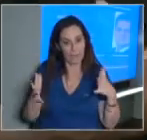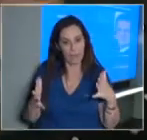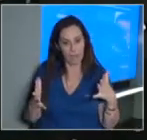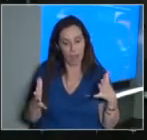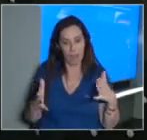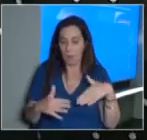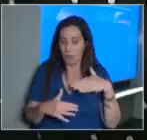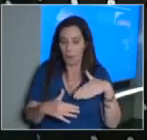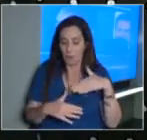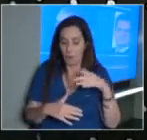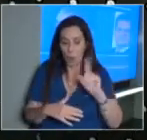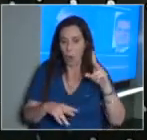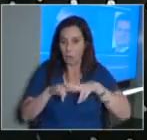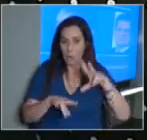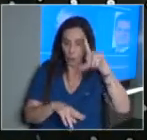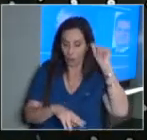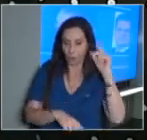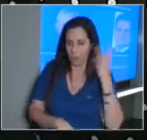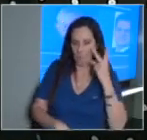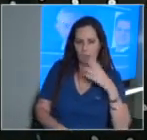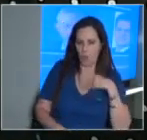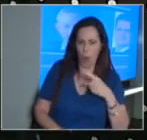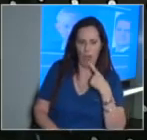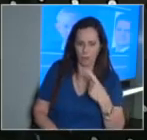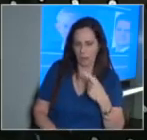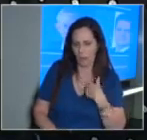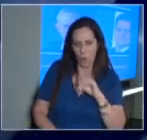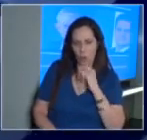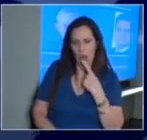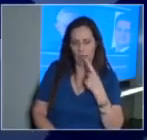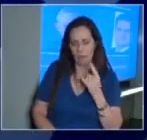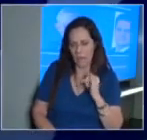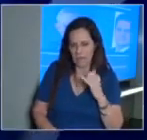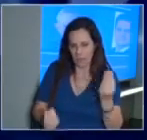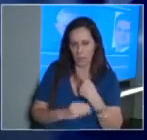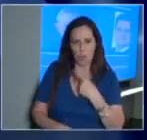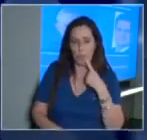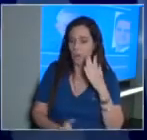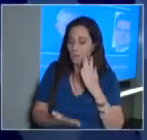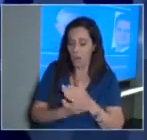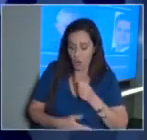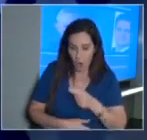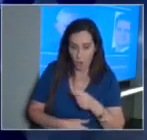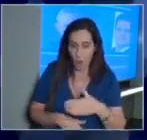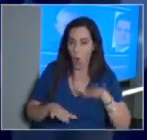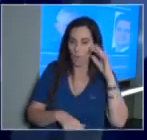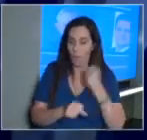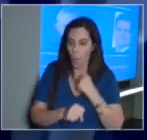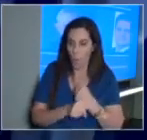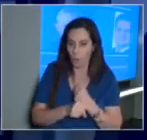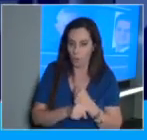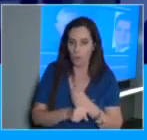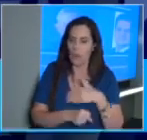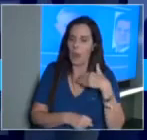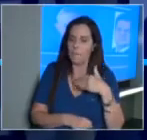הזה מחוץ לגבולות תל אביב? בוודאי, אני יכול להגיד לך, אני לא אגיד איזה פעולות, אבל אני אומר לך, כבר השבוע רוב הפעולות